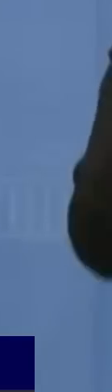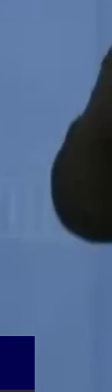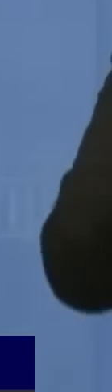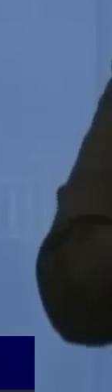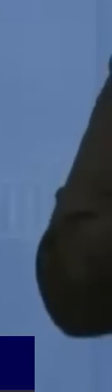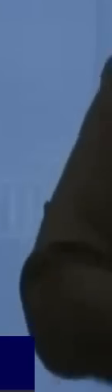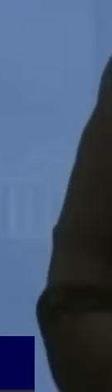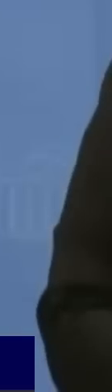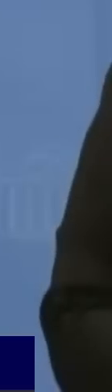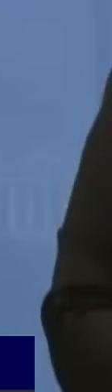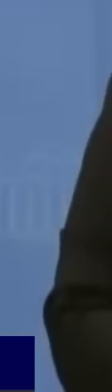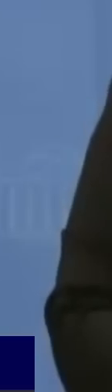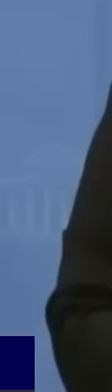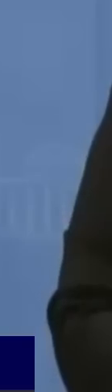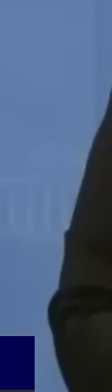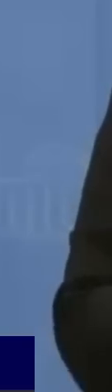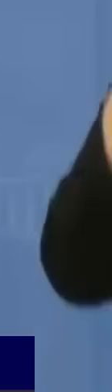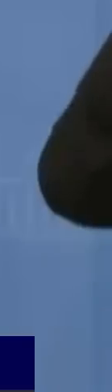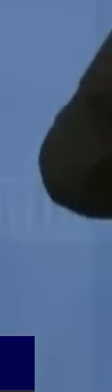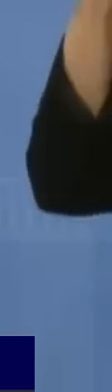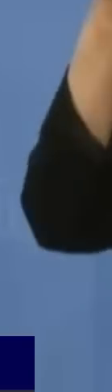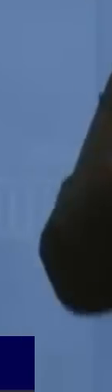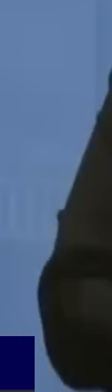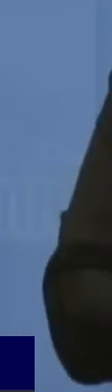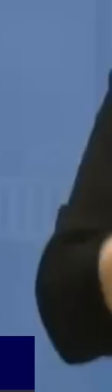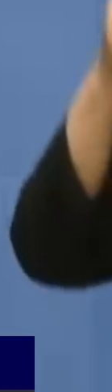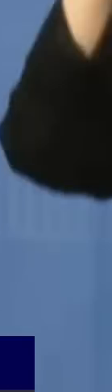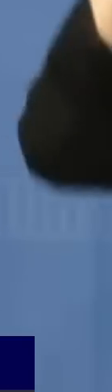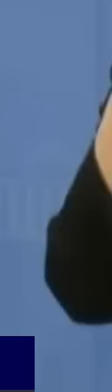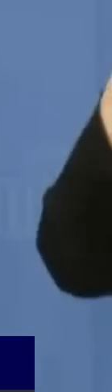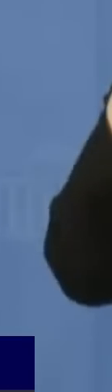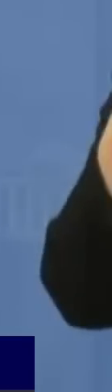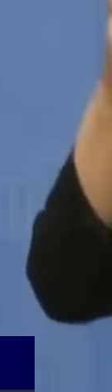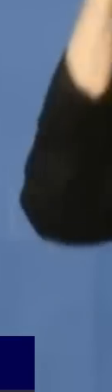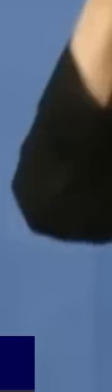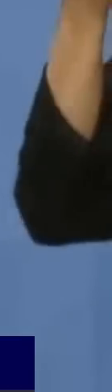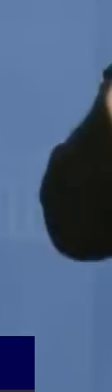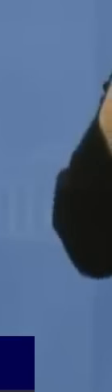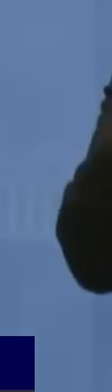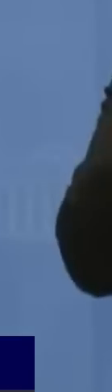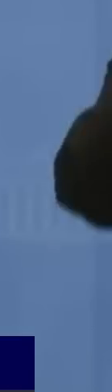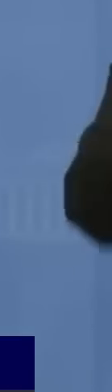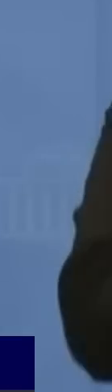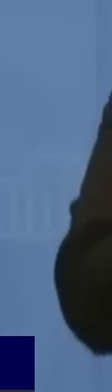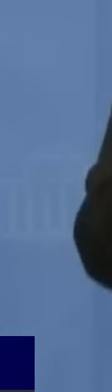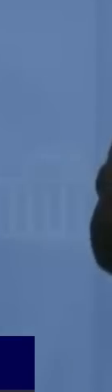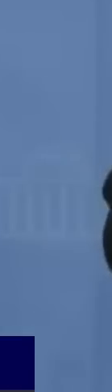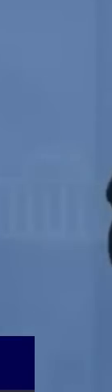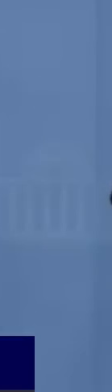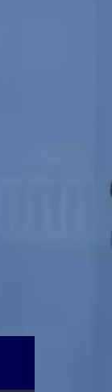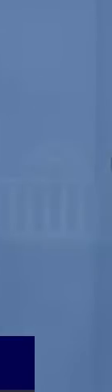없습니다 열흘도 채 남지 않은 한미정상회담은 반도체 지원법 인플레이션